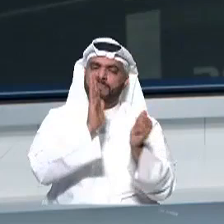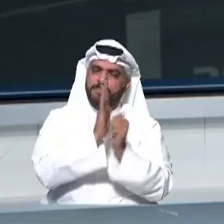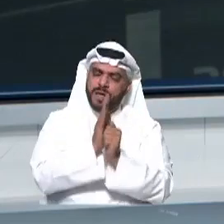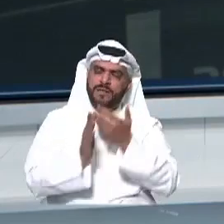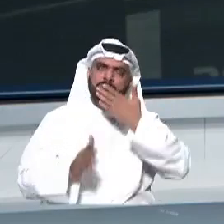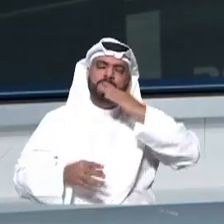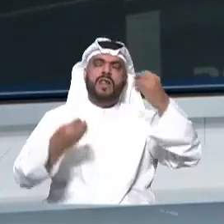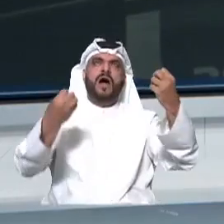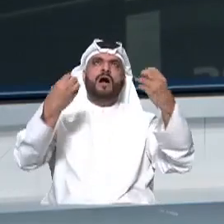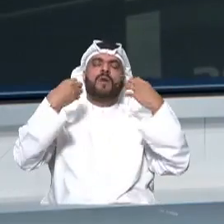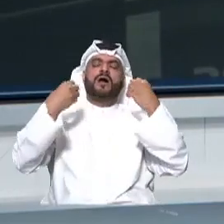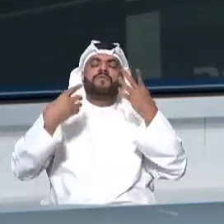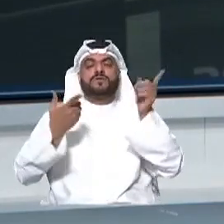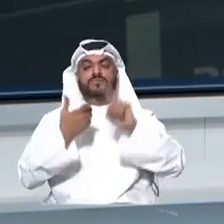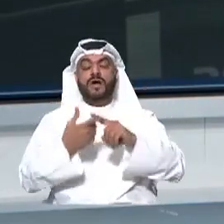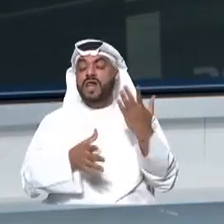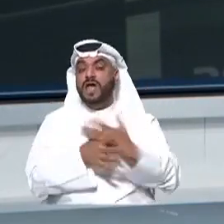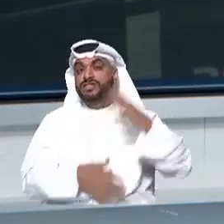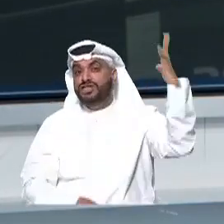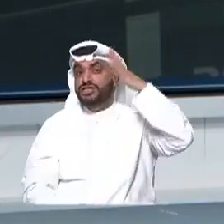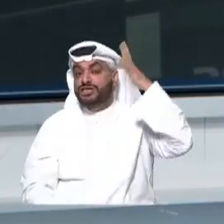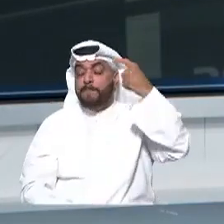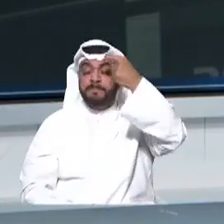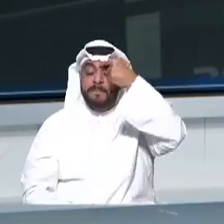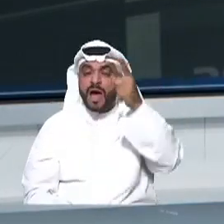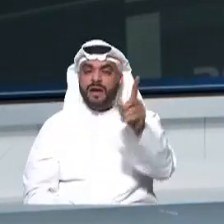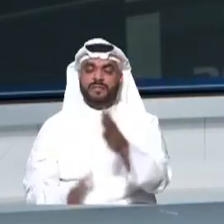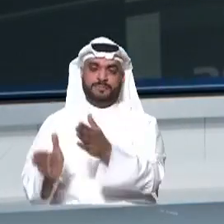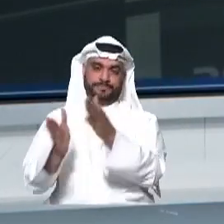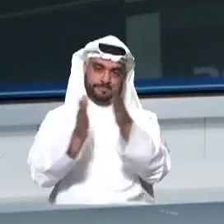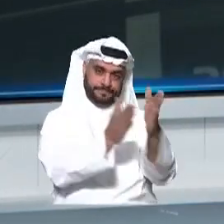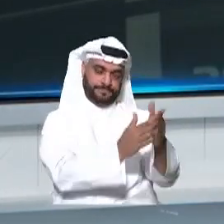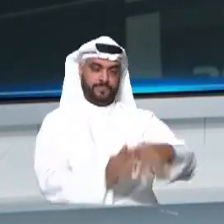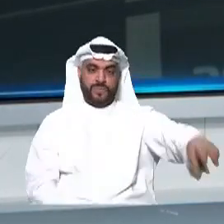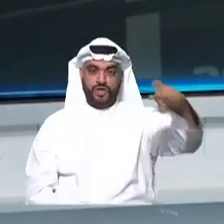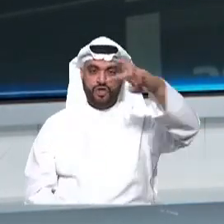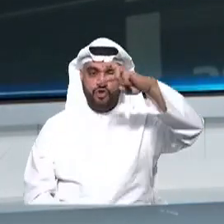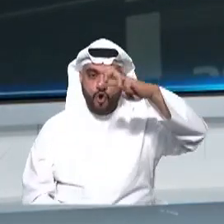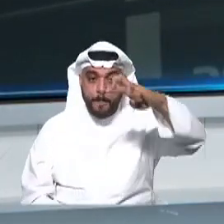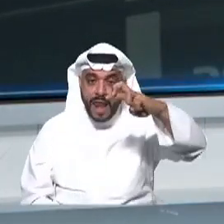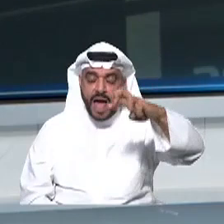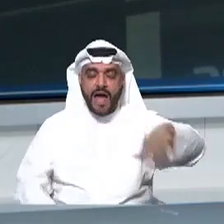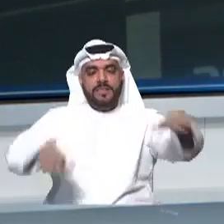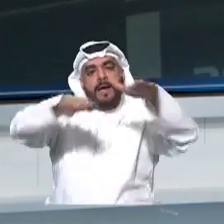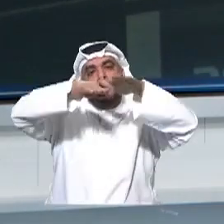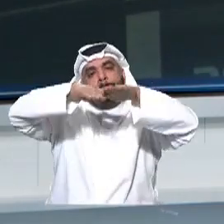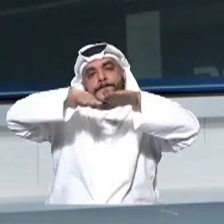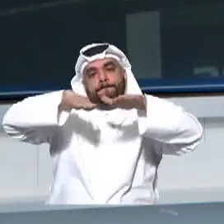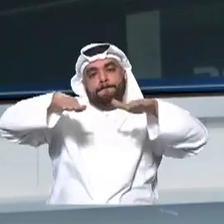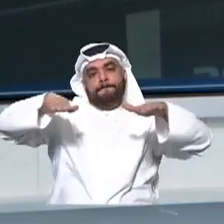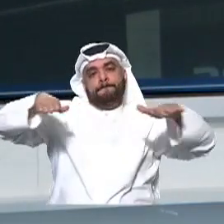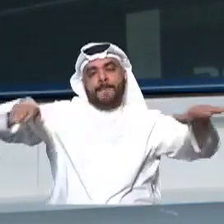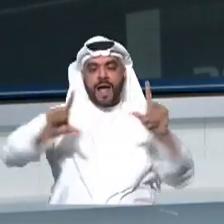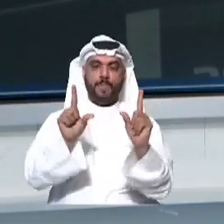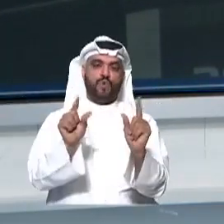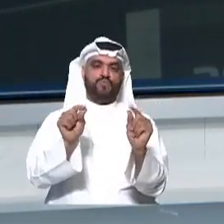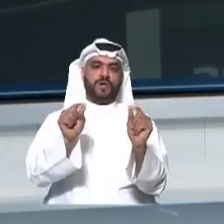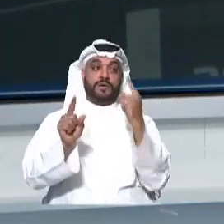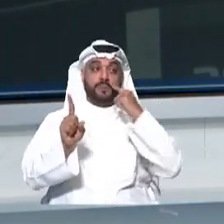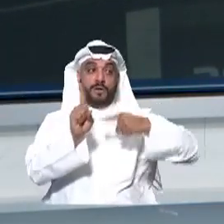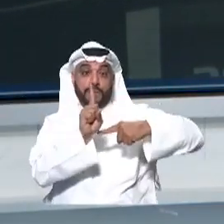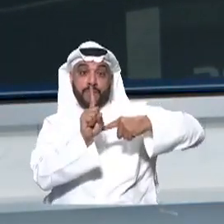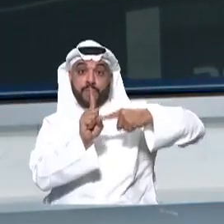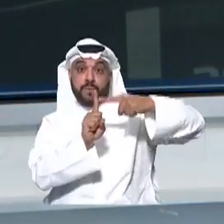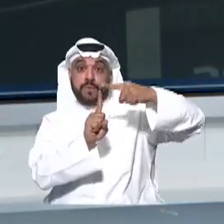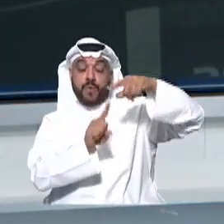درجة مئوية. أما يوم الأحد متوقع استقرار في الطقس واستمرار الرياح الشمالية الغربية وارتفاع ملحوظ في